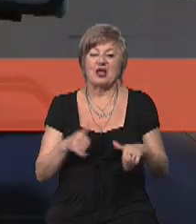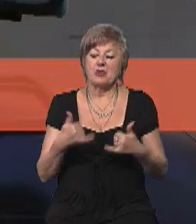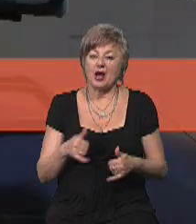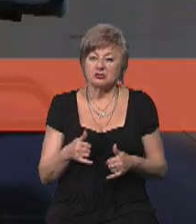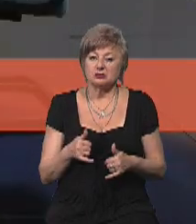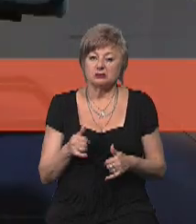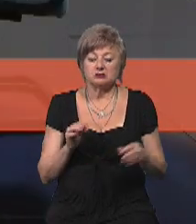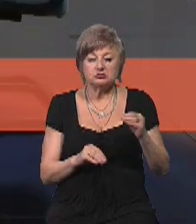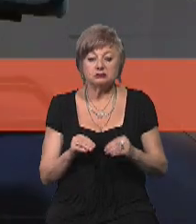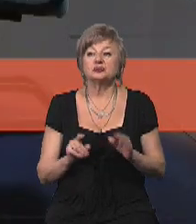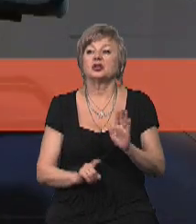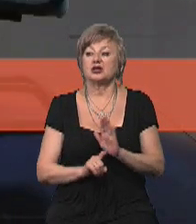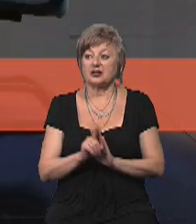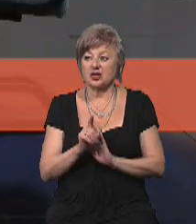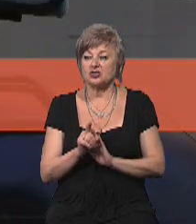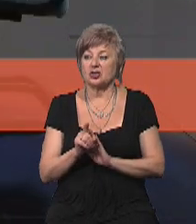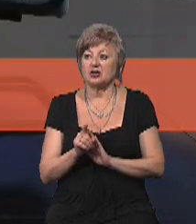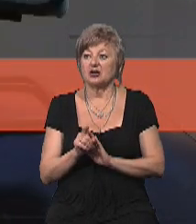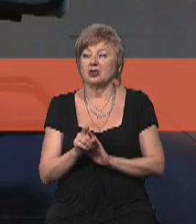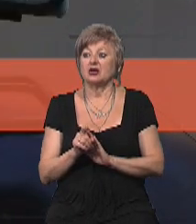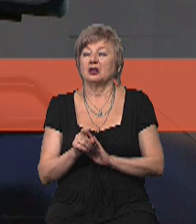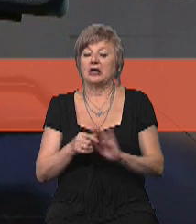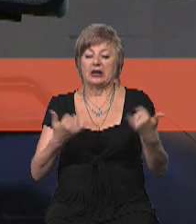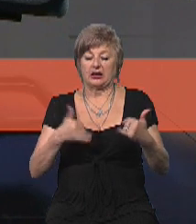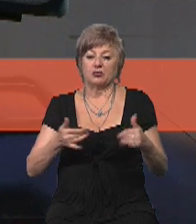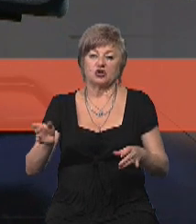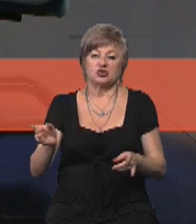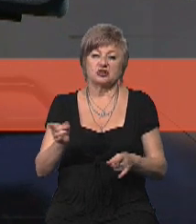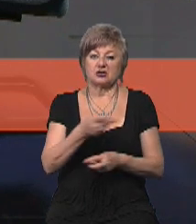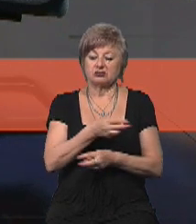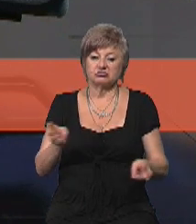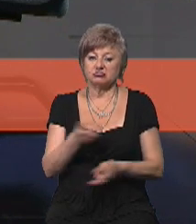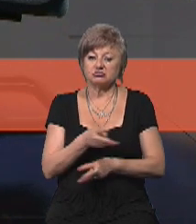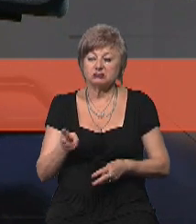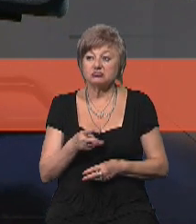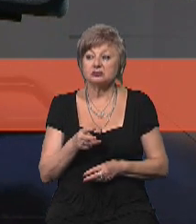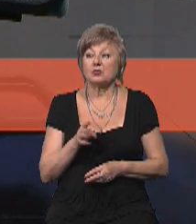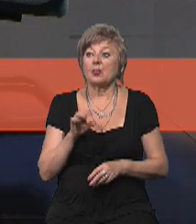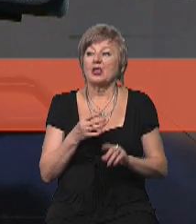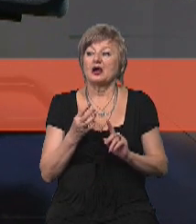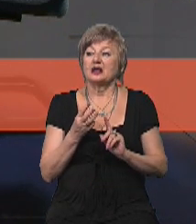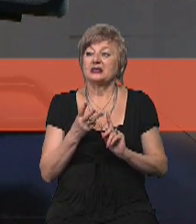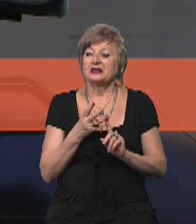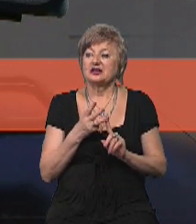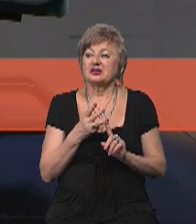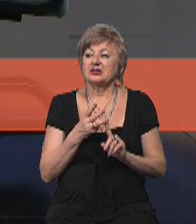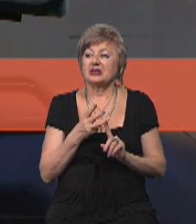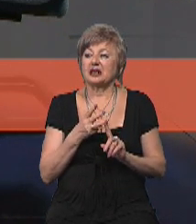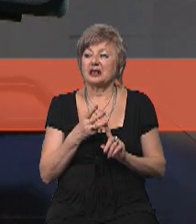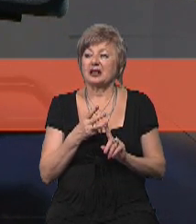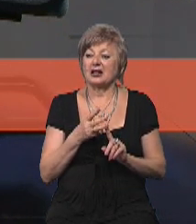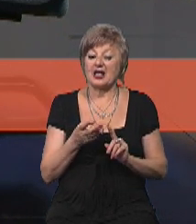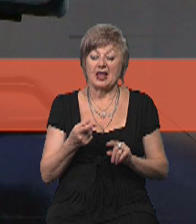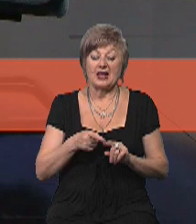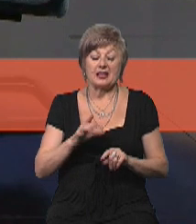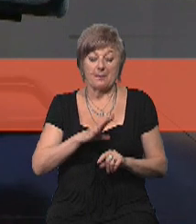и начали работать в плане химической обработки. Третий – это фитоциноз, это высеивать на тех